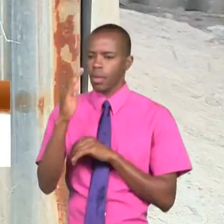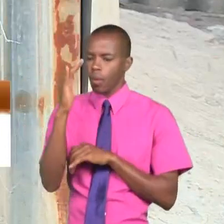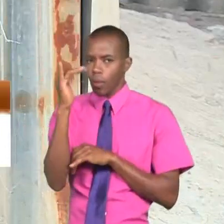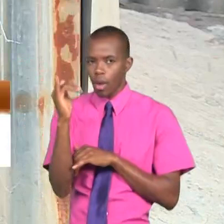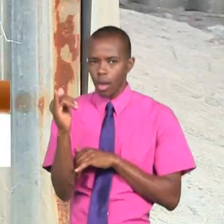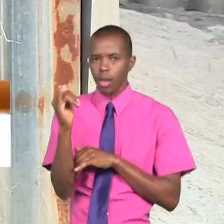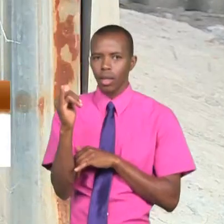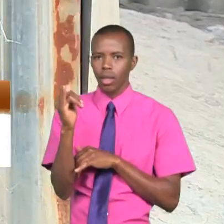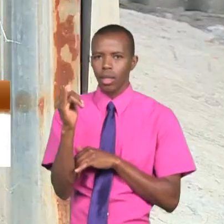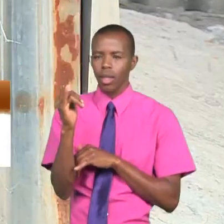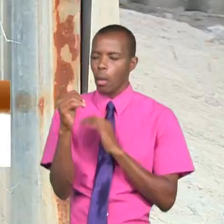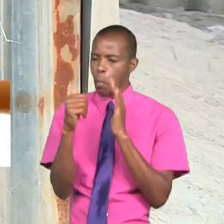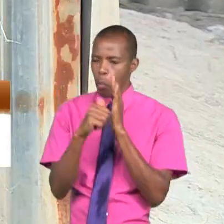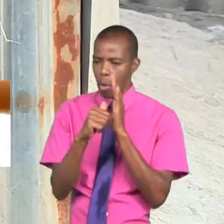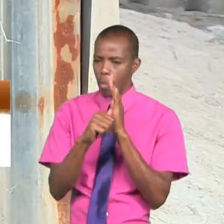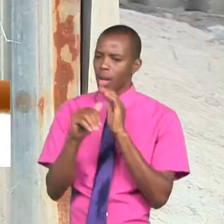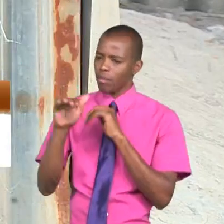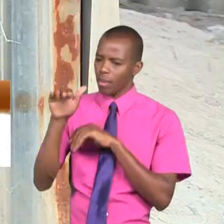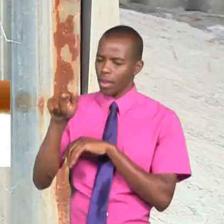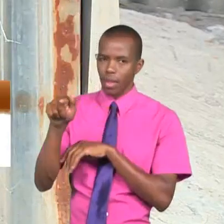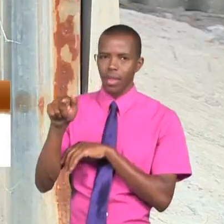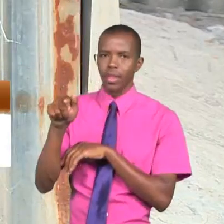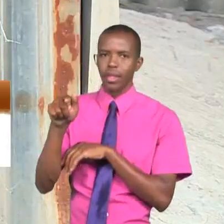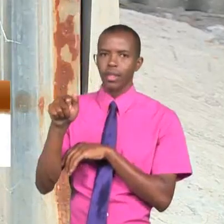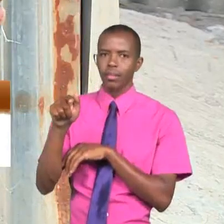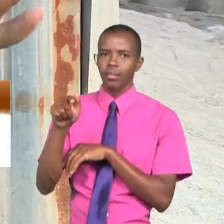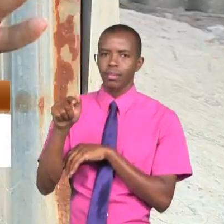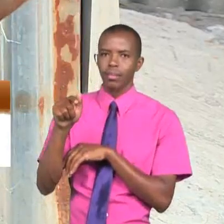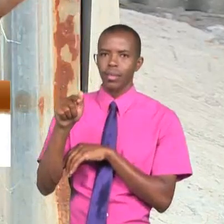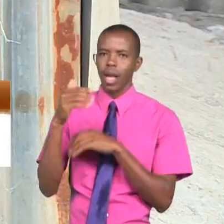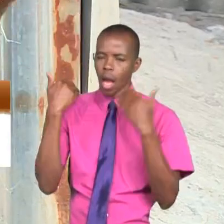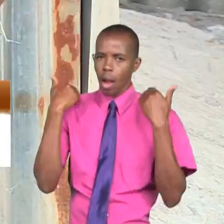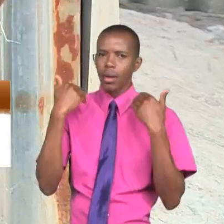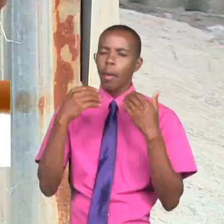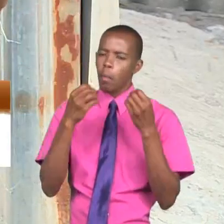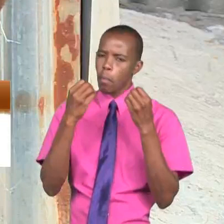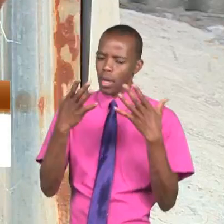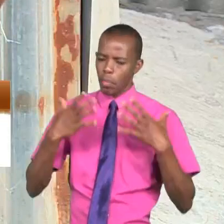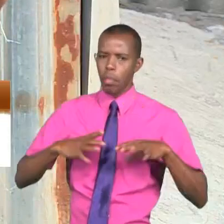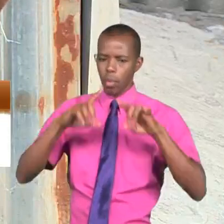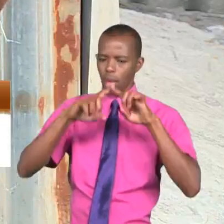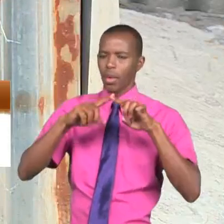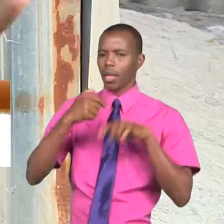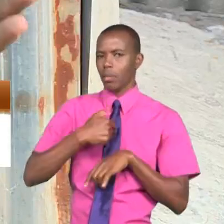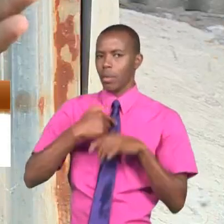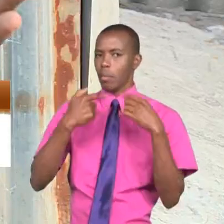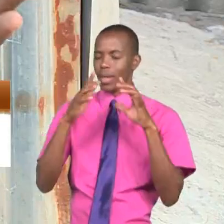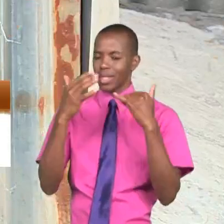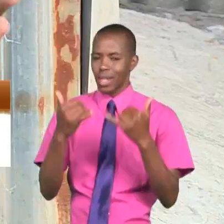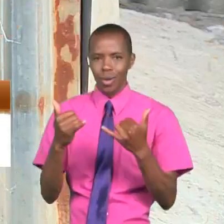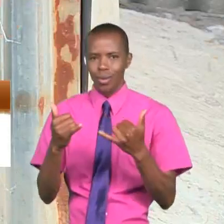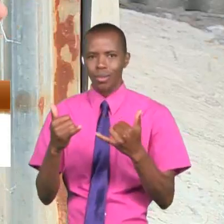ya ile shida ilikuwa pale, na nilikuwa nategemewa na wengi, lakini